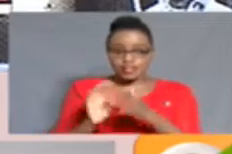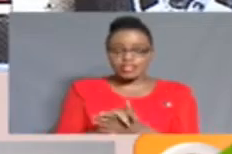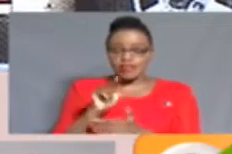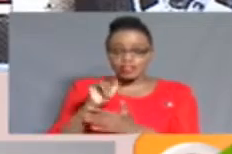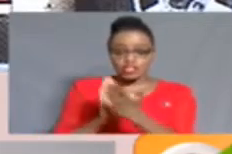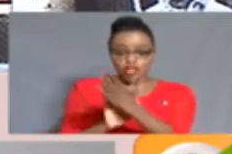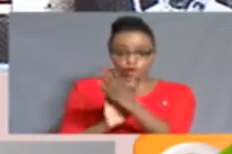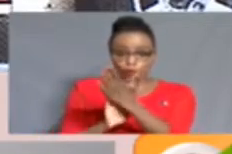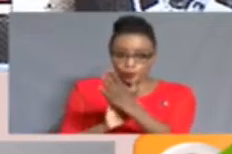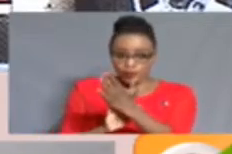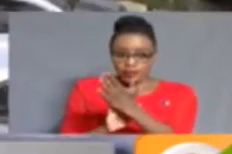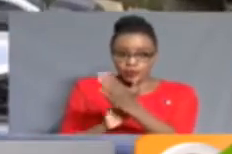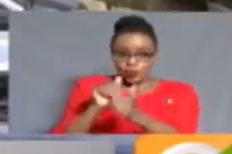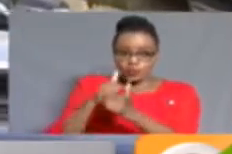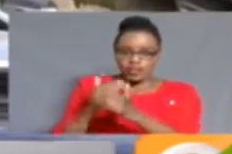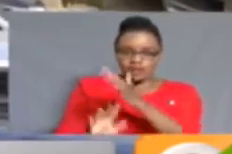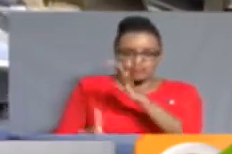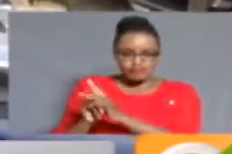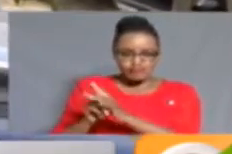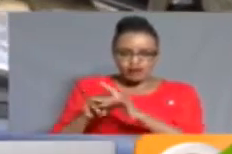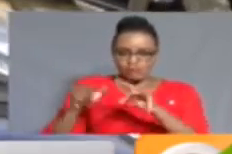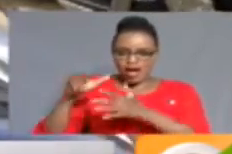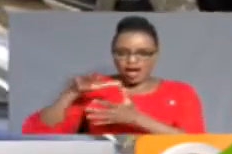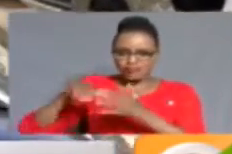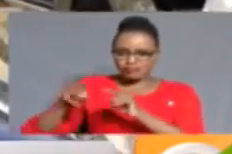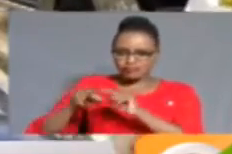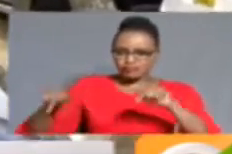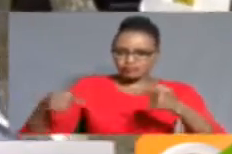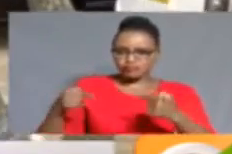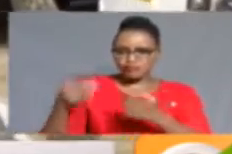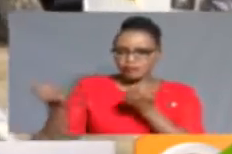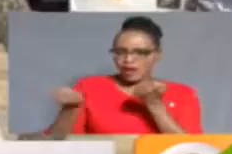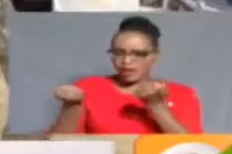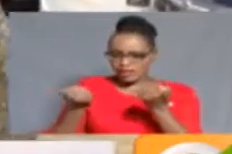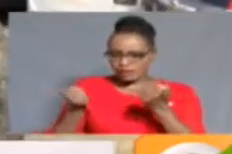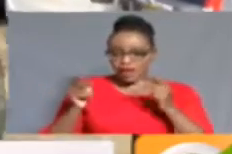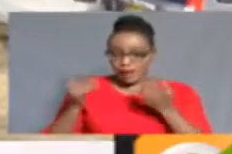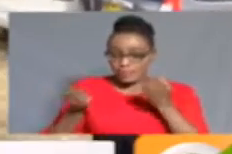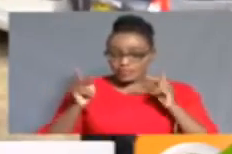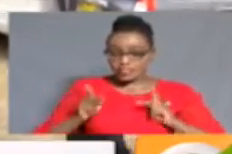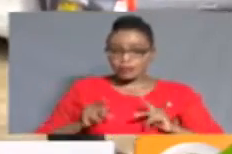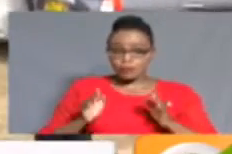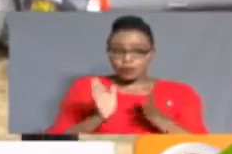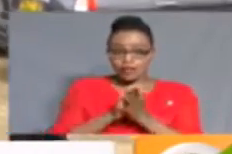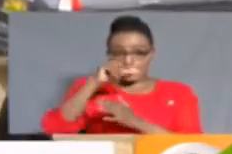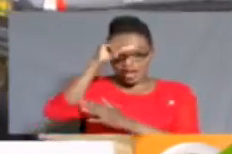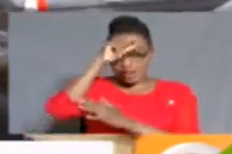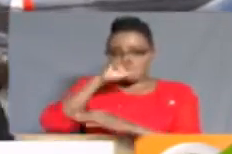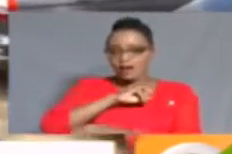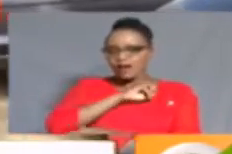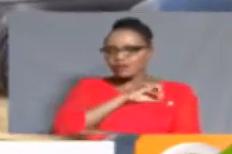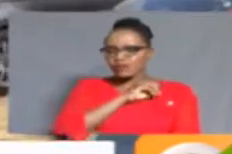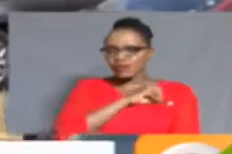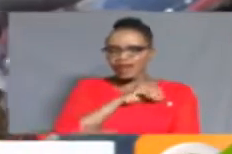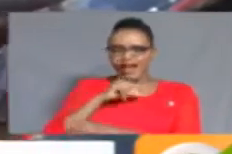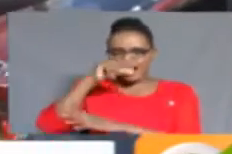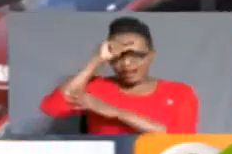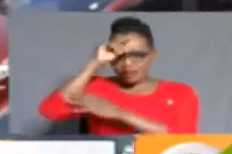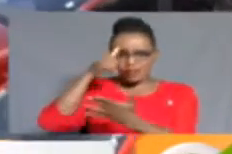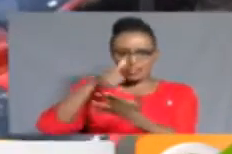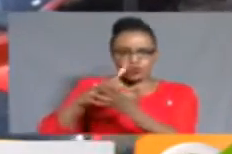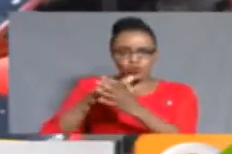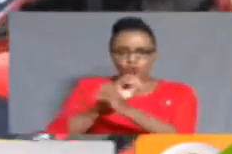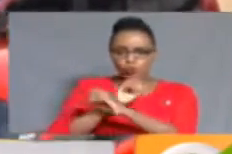Pendekezo hilo lilikuwa limezua mzozo baina ya wafanyabiashara wa magari na serikali, walipolalama kwamba serikali haikuwahusisha